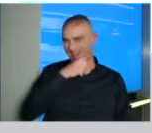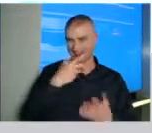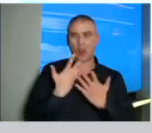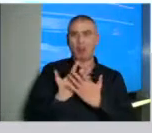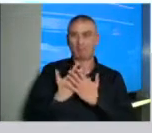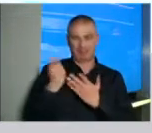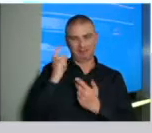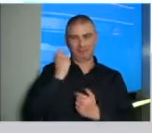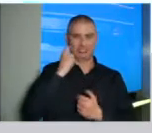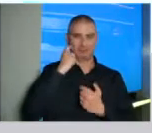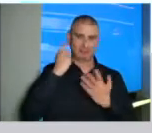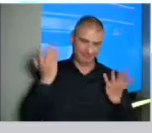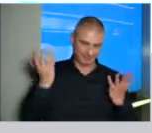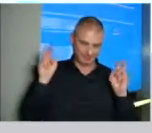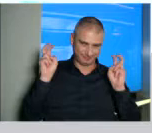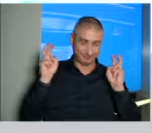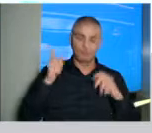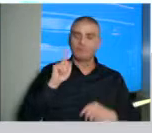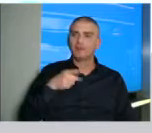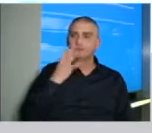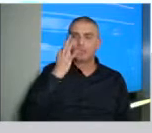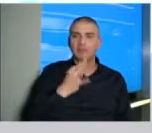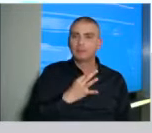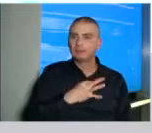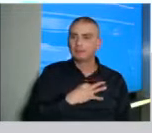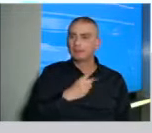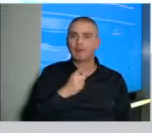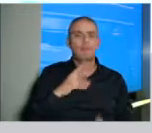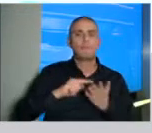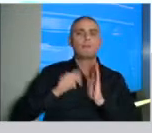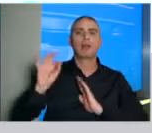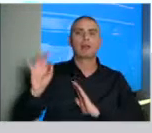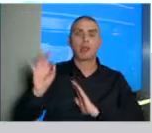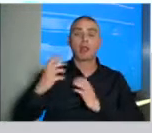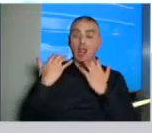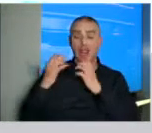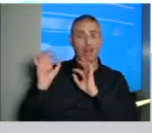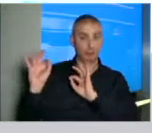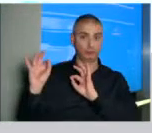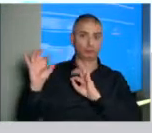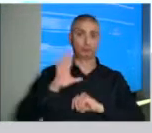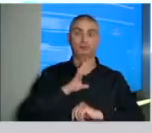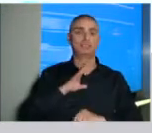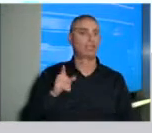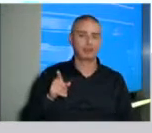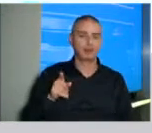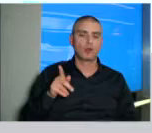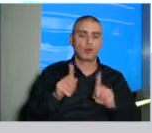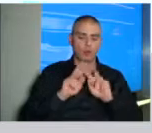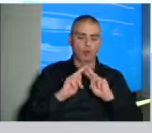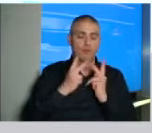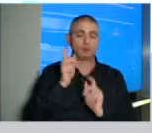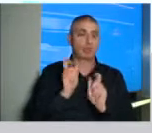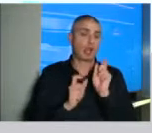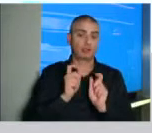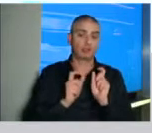בהקשר הזה, אבל זה הפרט הקטן. צריך להסתכל על קהל המטרה שביבי פונה אליו. הקהל שמבחינתו מסכן אותו, זה אותה קבוצת